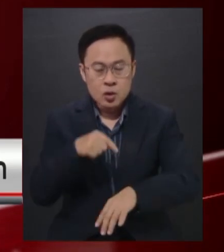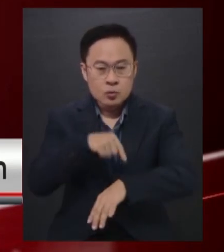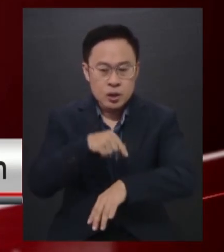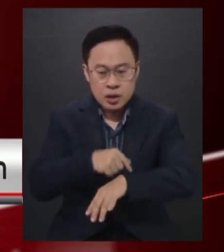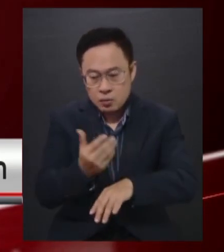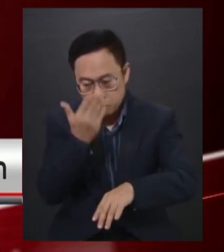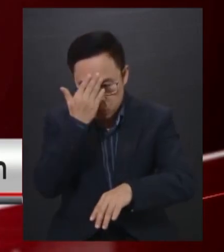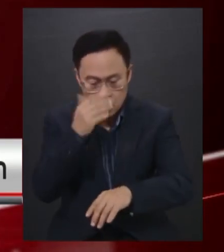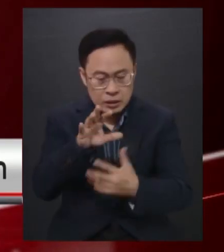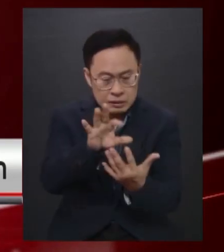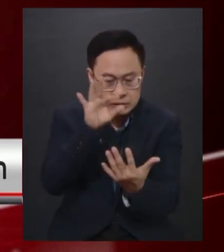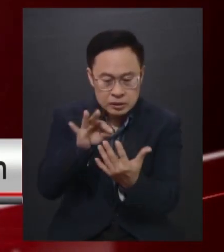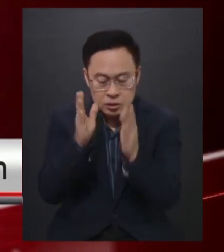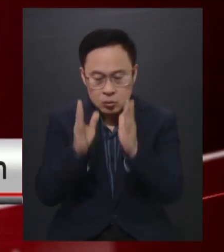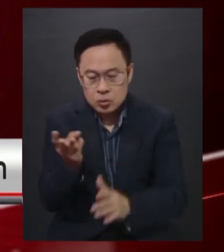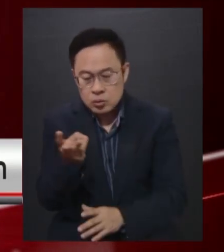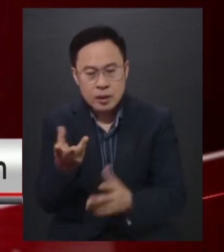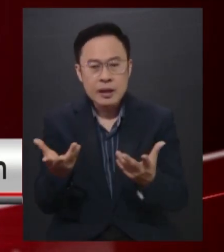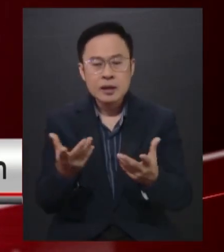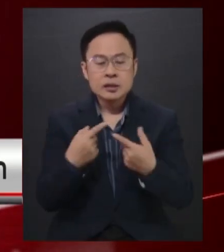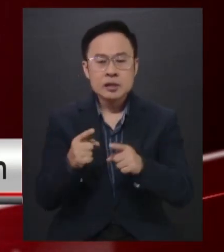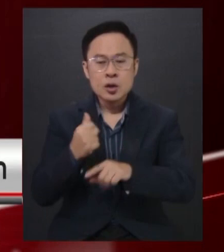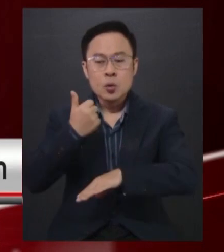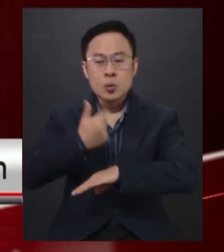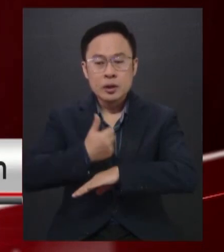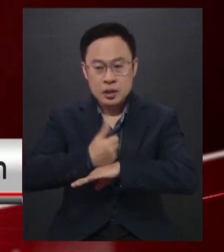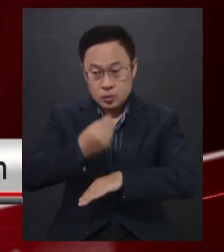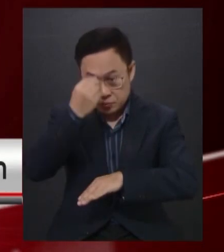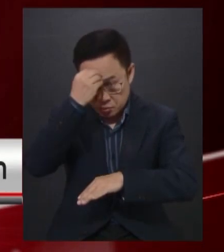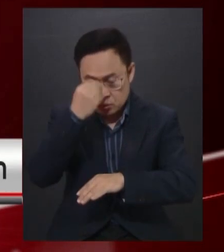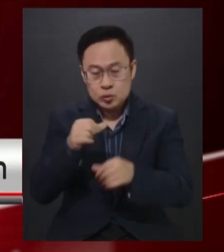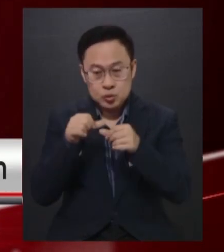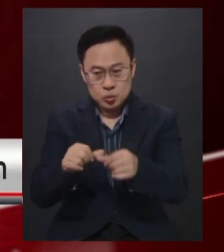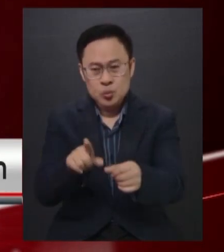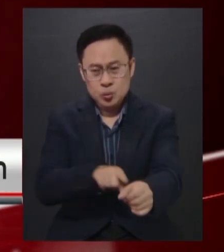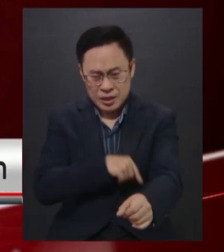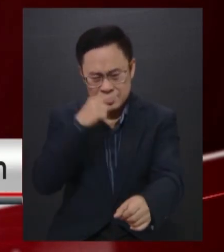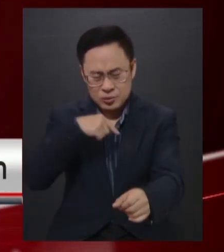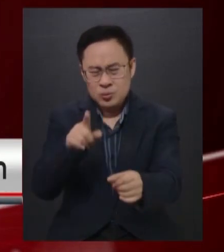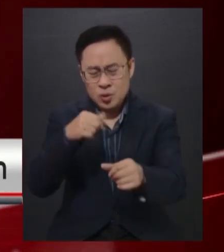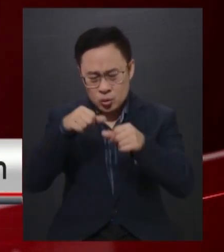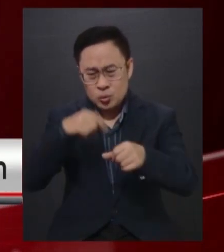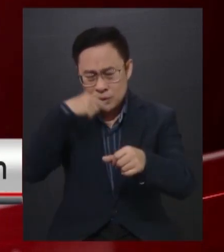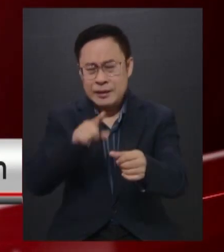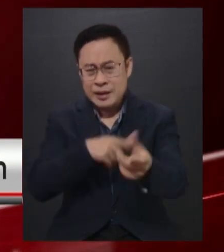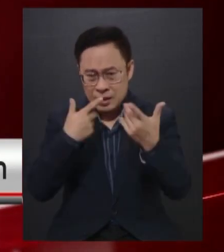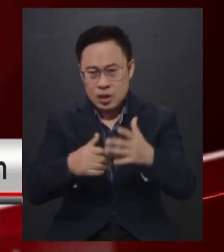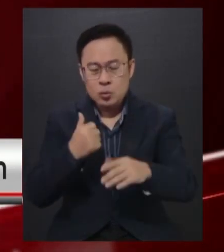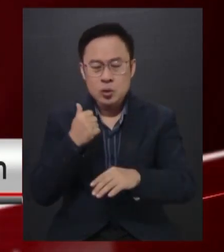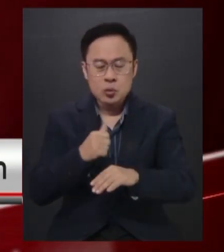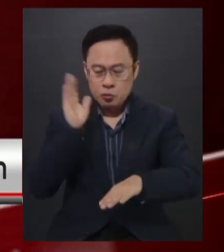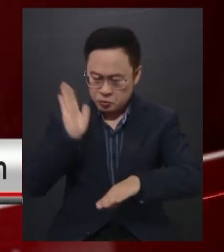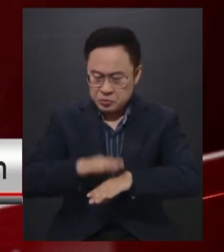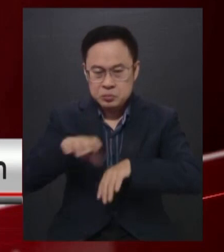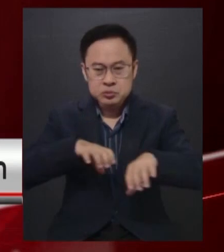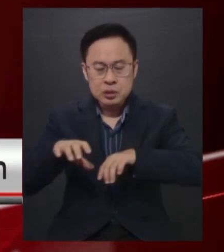ติดคนนี้ไม่ติดเก็บตัวช้าแต่ด้วยความที่อิชิอิเเนี่ยโปรไฟล์มาดีแต่หลังจากนี้เนี่ยจะได้รับความยอมรับความไว้